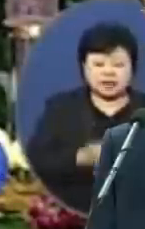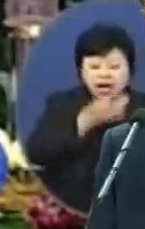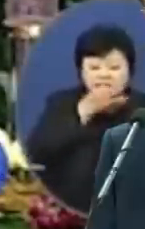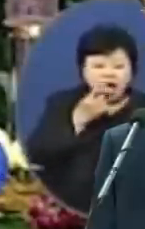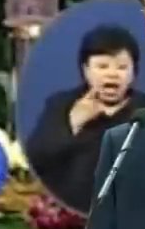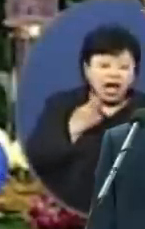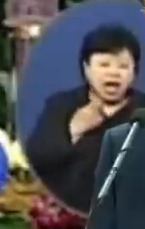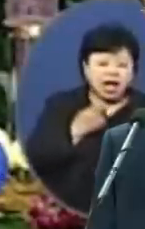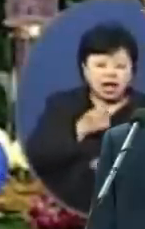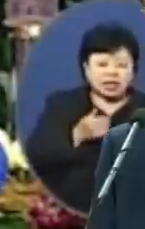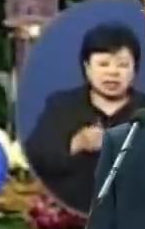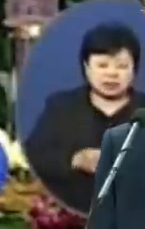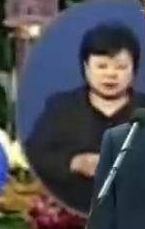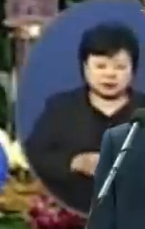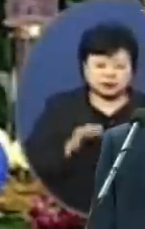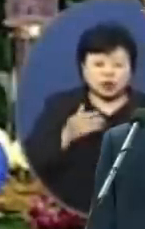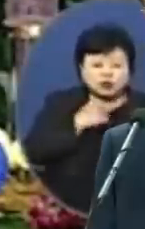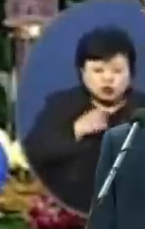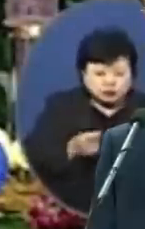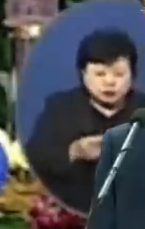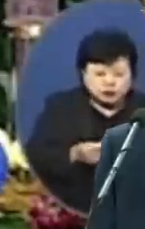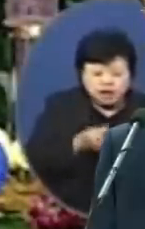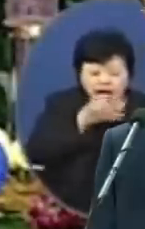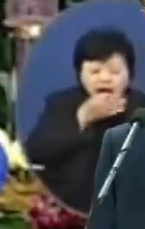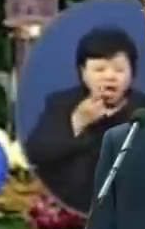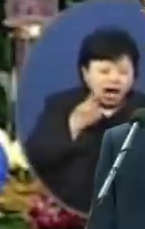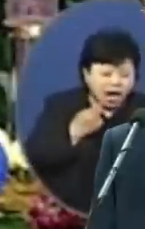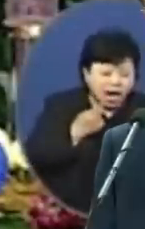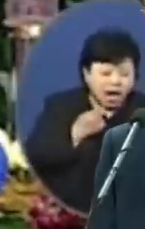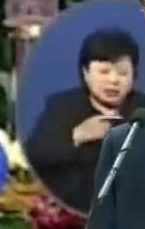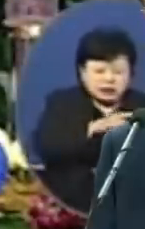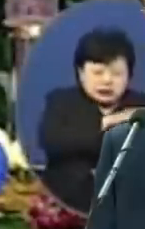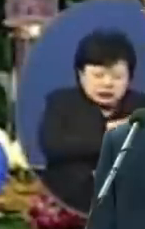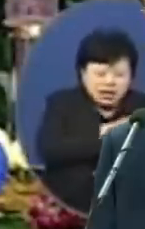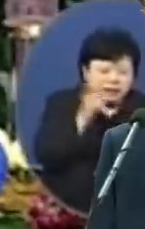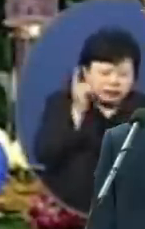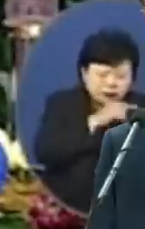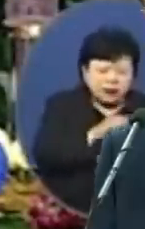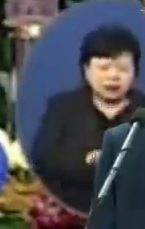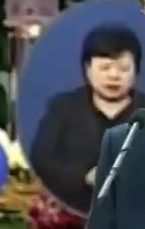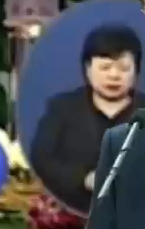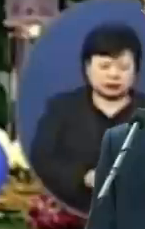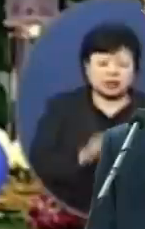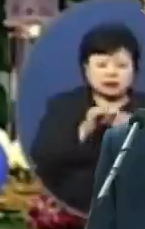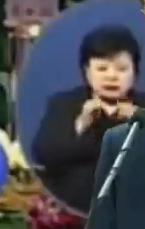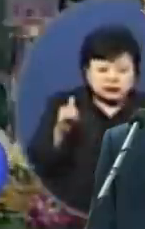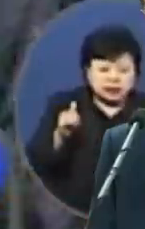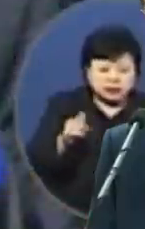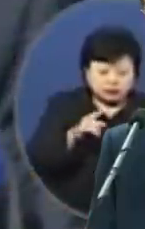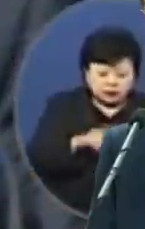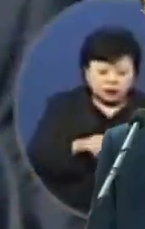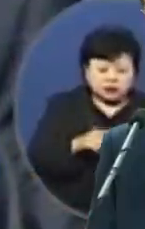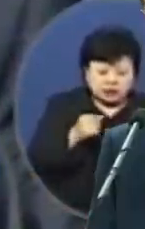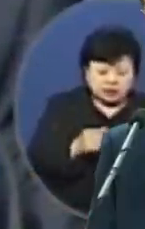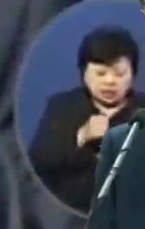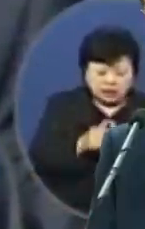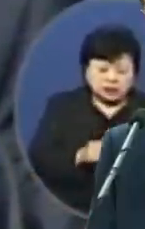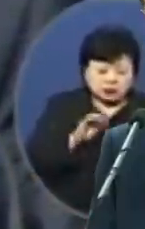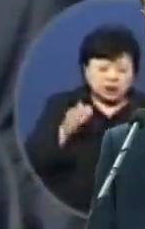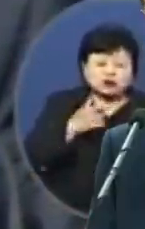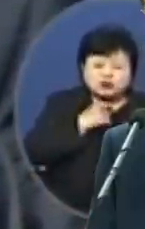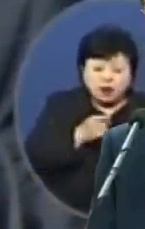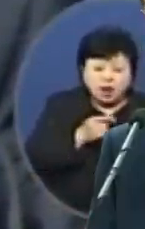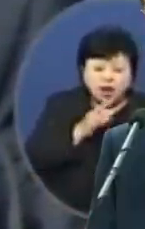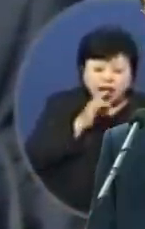욕심 중에 하나님처럼 되고자 하는 탐심과 욕심이 제일 나쁩니다. 사람은 사람이지 왜 사람이 하나님처럼 되려고 하는